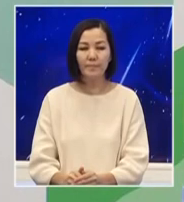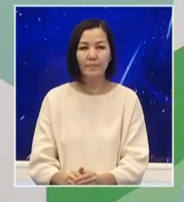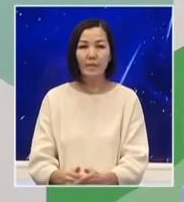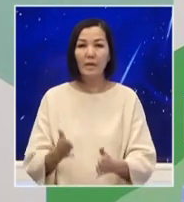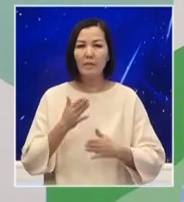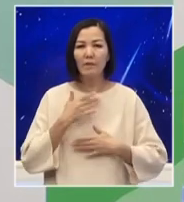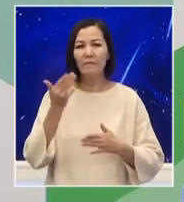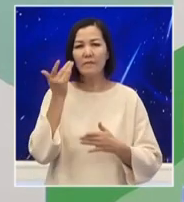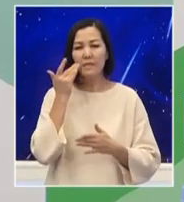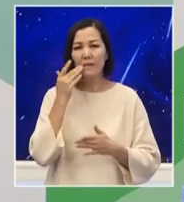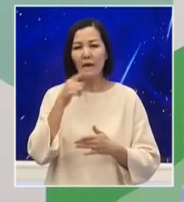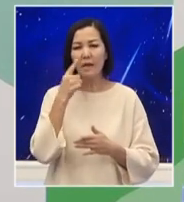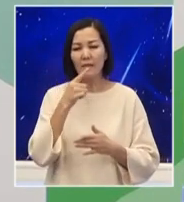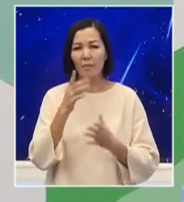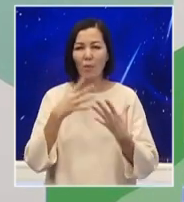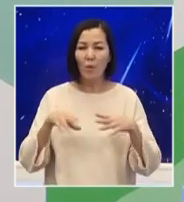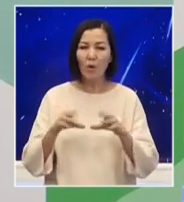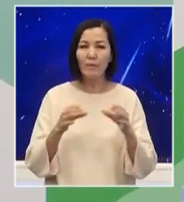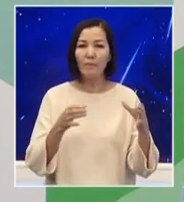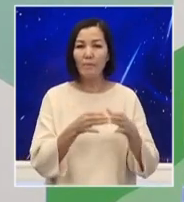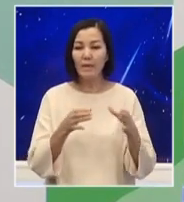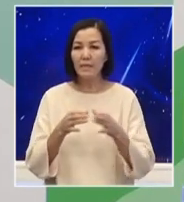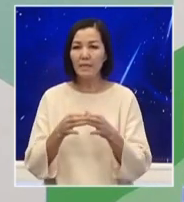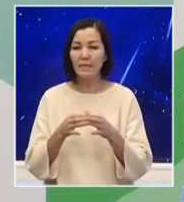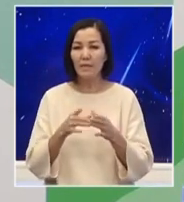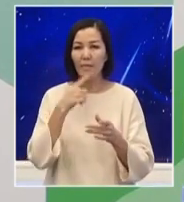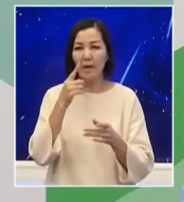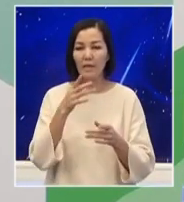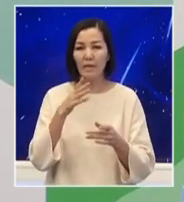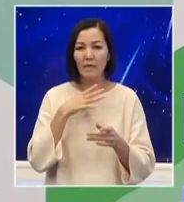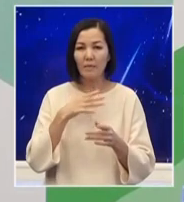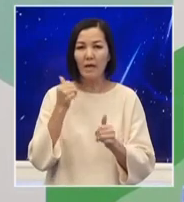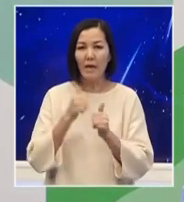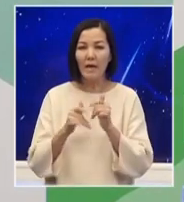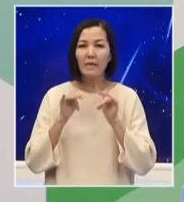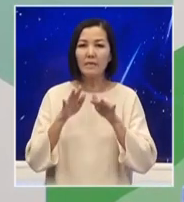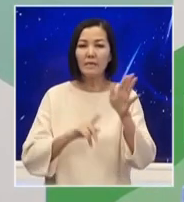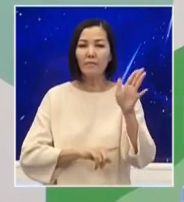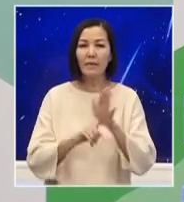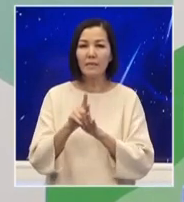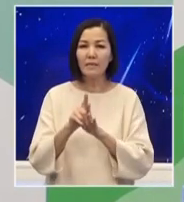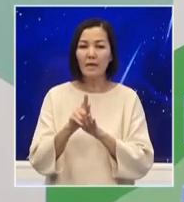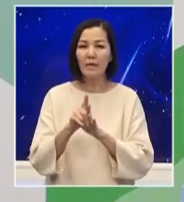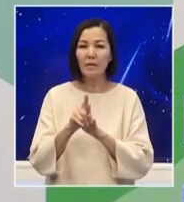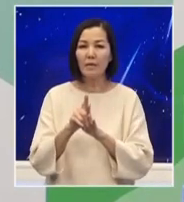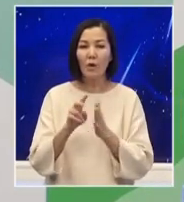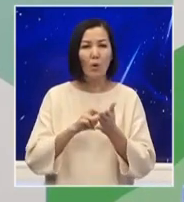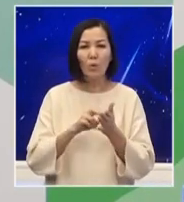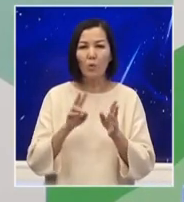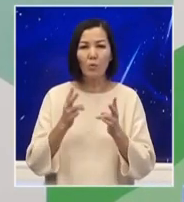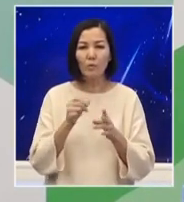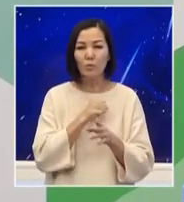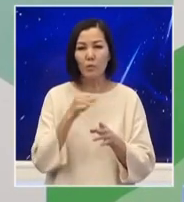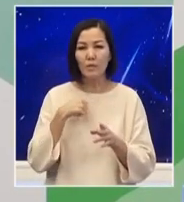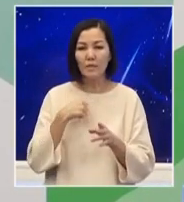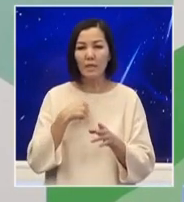Мен әрдайым мына қоғамдық бірлестіктер мен ұйым өкілдеріне айтатынмын. Әр істі бастағанда біреу үшін емес, біреуден қорқып емес,